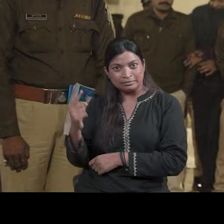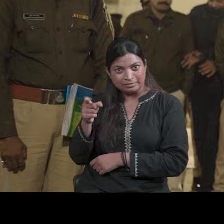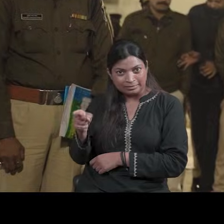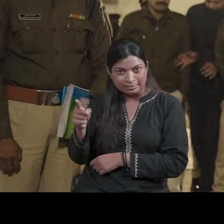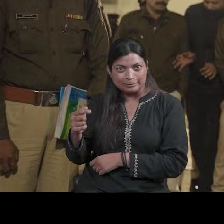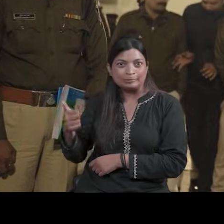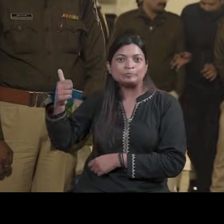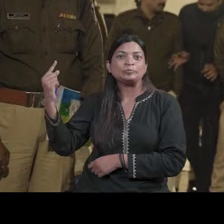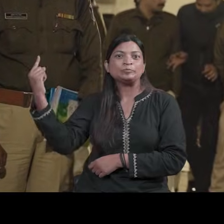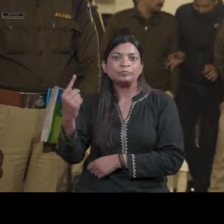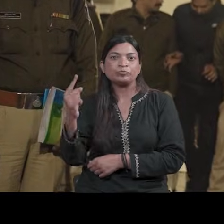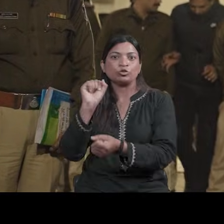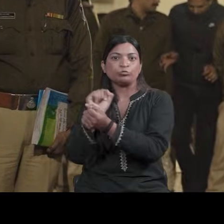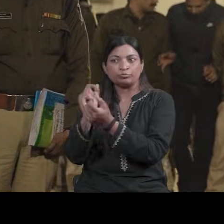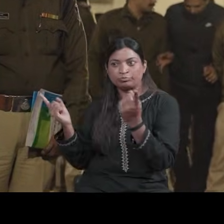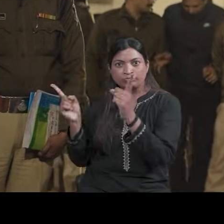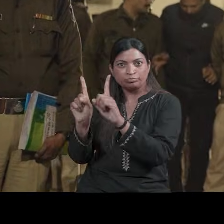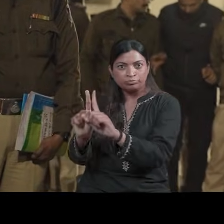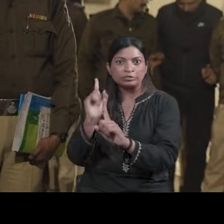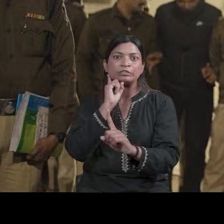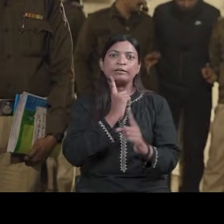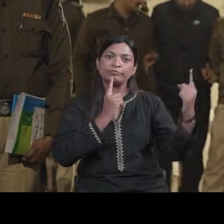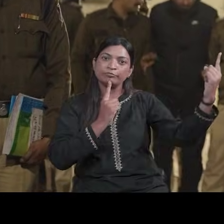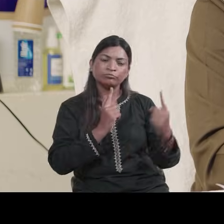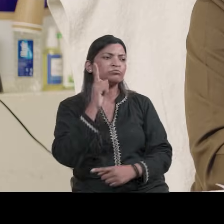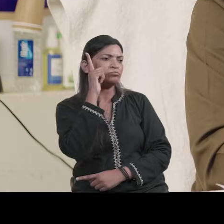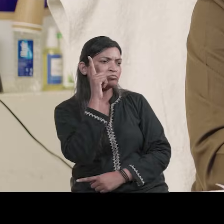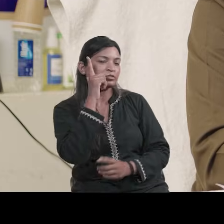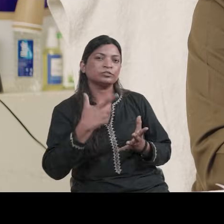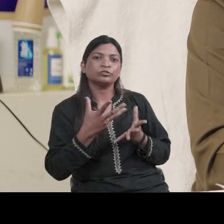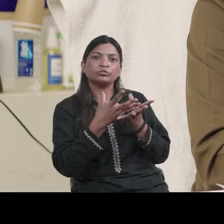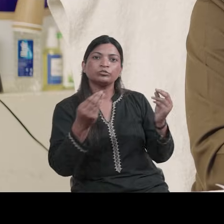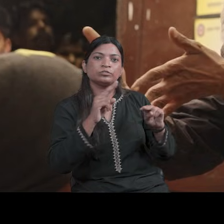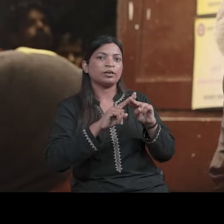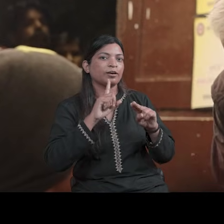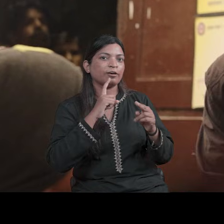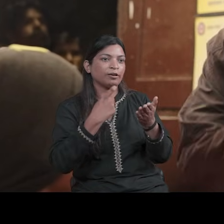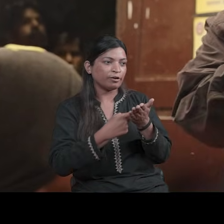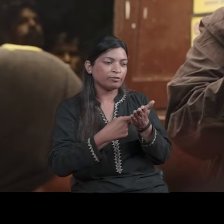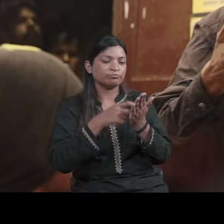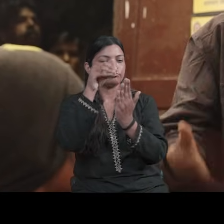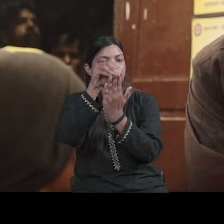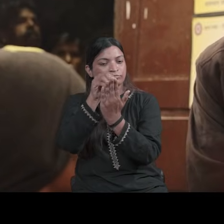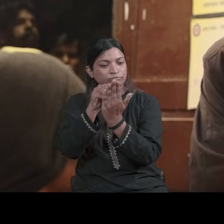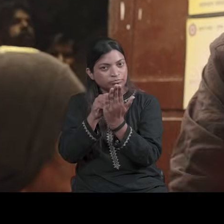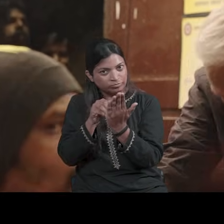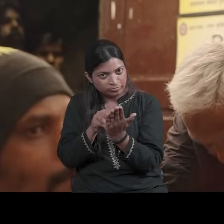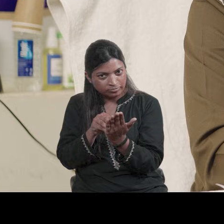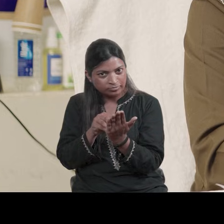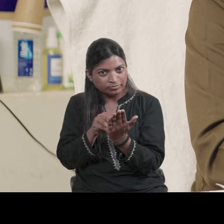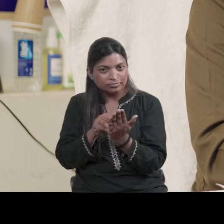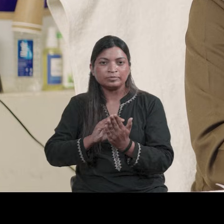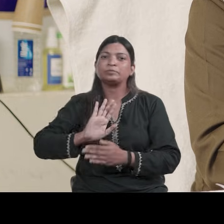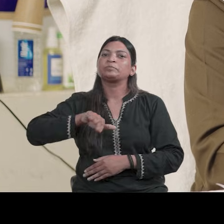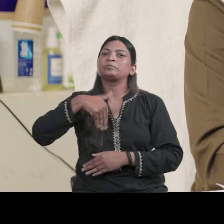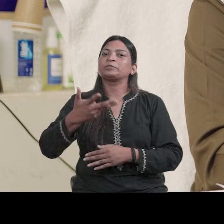हैं। पुलिस भी उनके साथ बैठती है और हम उनकी पूरी शिकायत सुनते हैं और उनके प्रकरण को FIR के रूप में दर्ज करते हैं, शिकायत के रूप